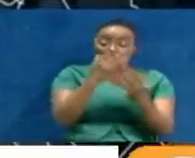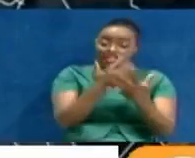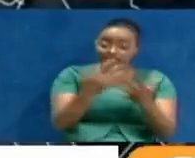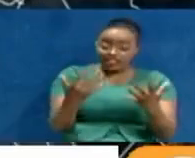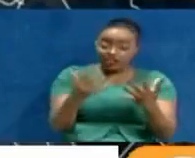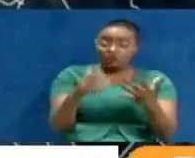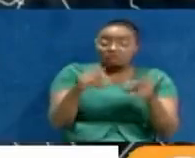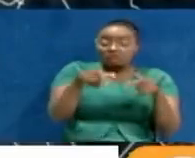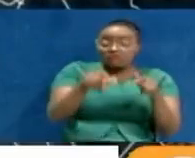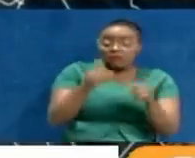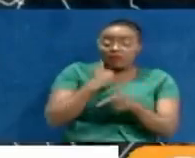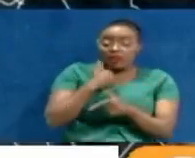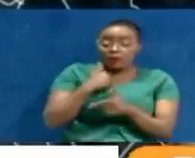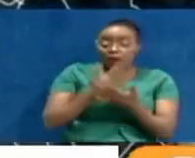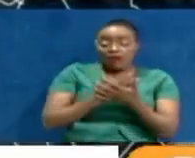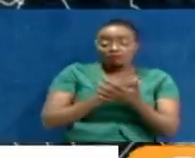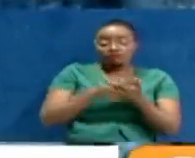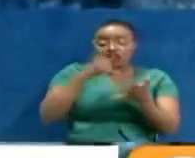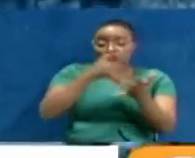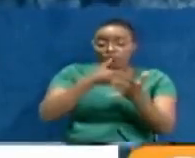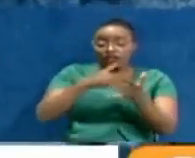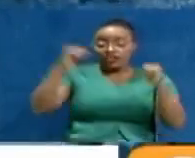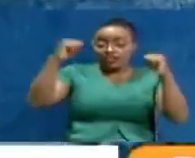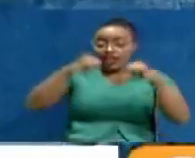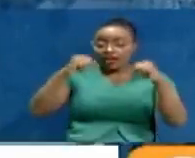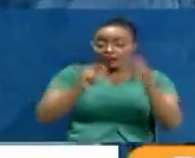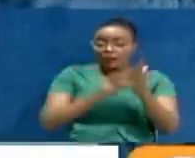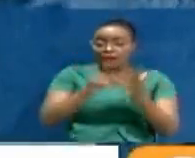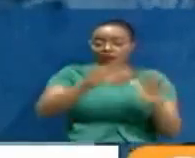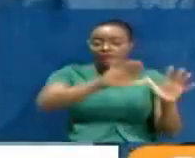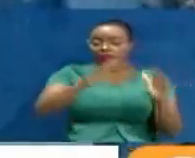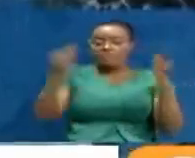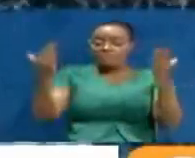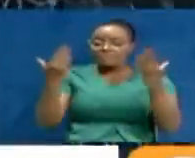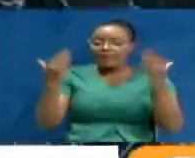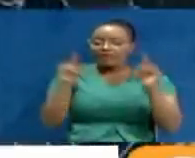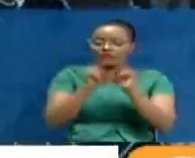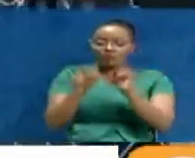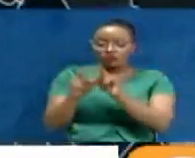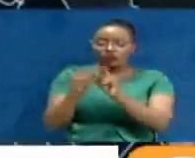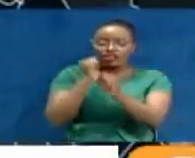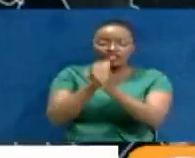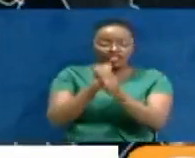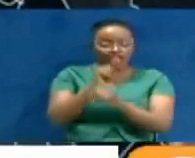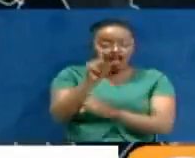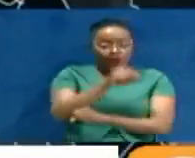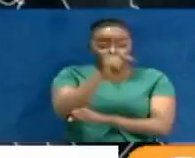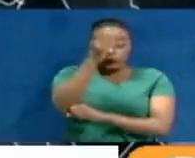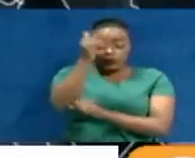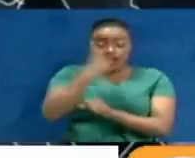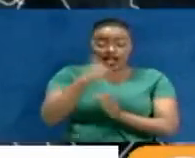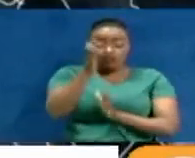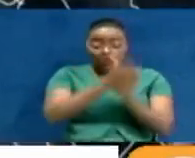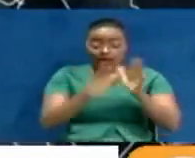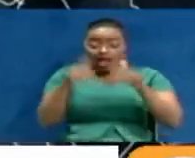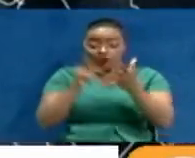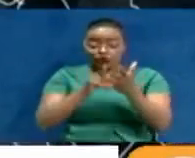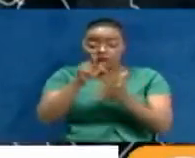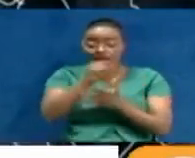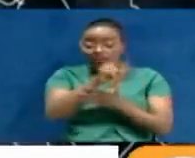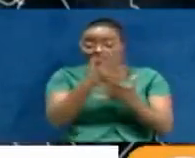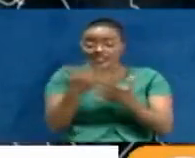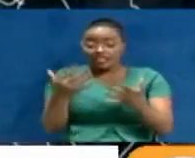hivyo vilikuwa katika mkataba wa ununuzi. Kaunti ya Meru pia ilifanya dosari kwa kutokuwa na mpangilio wa ununuzi wa